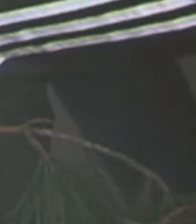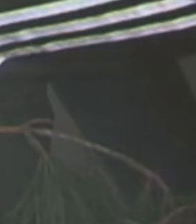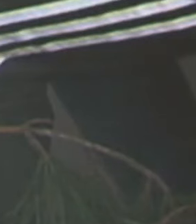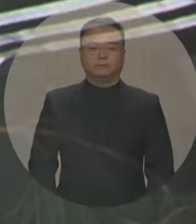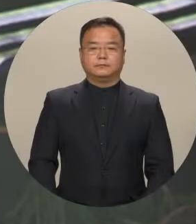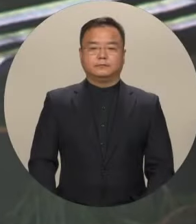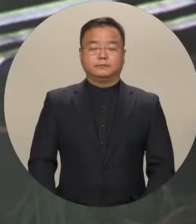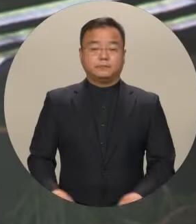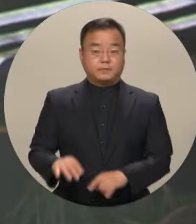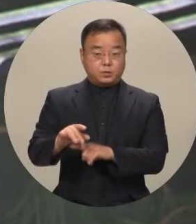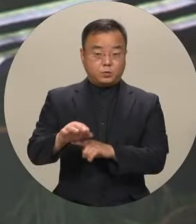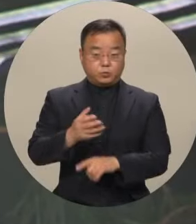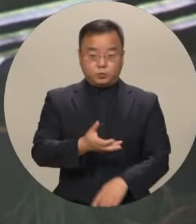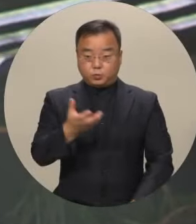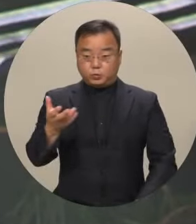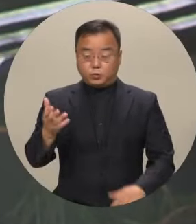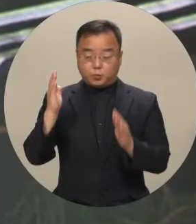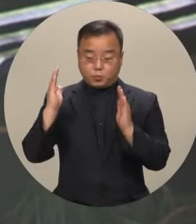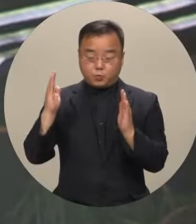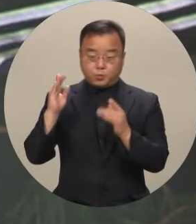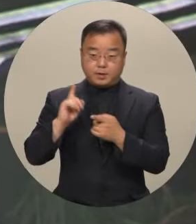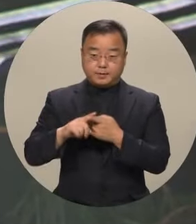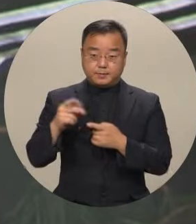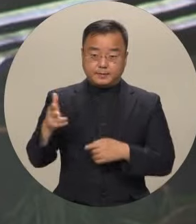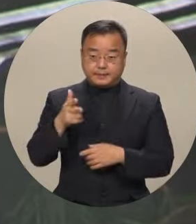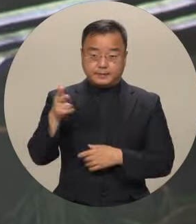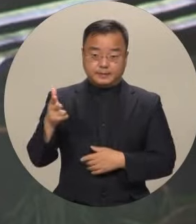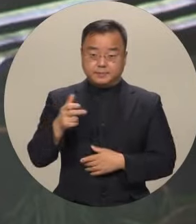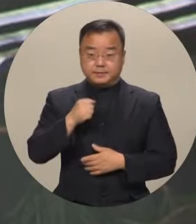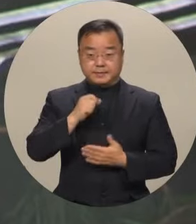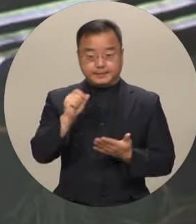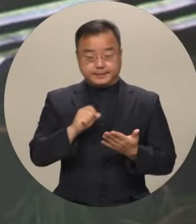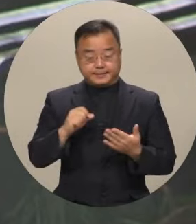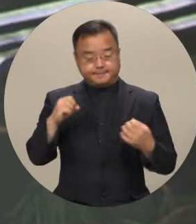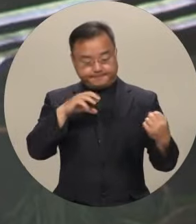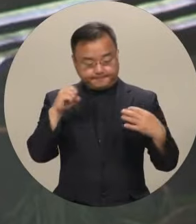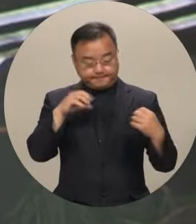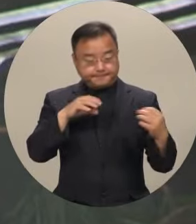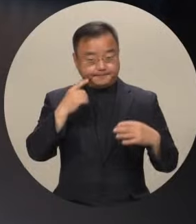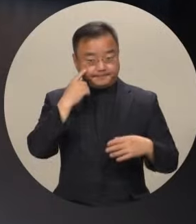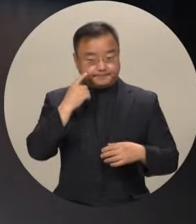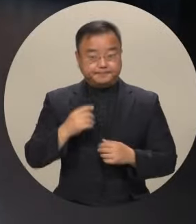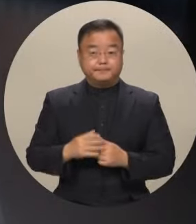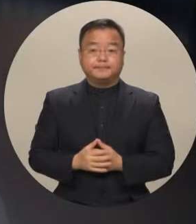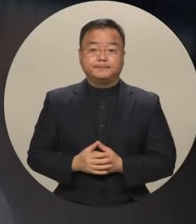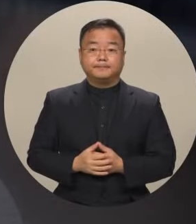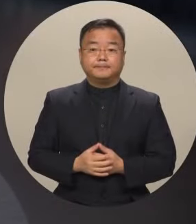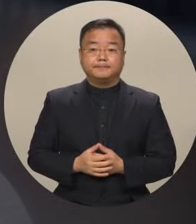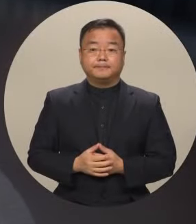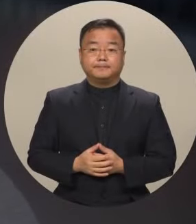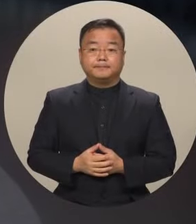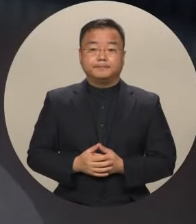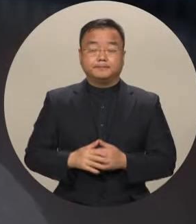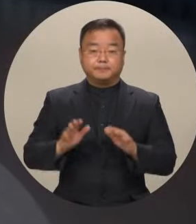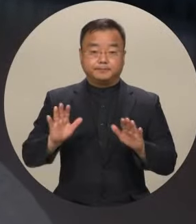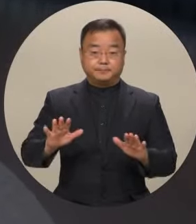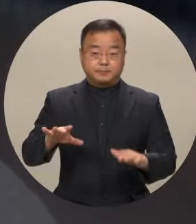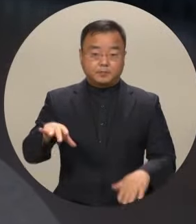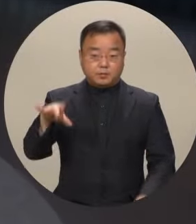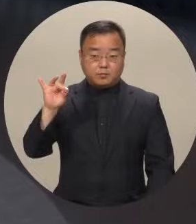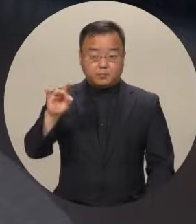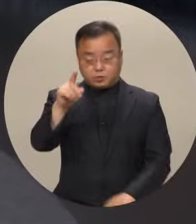네 농촌유학 취재에 온 서진석 기자와 조금 더 자세한 이야기 나눠보겠습니다 어서오세요 안녕하십니까네 우선이